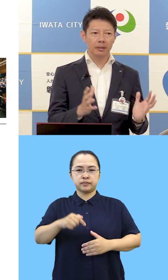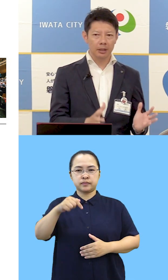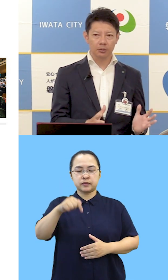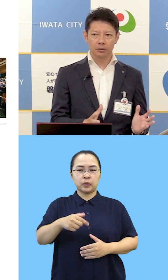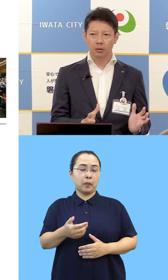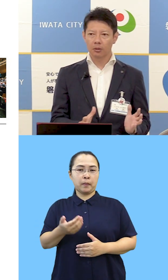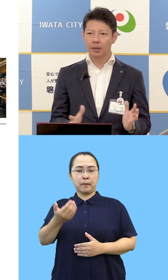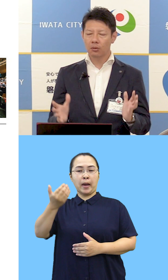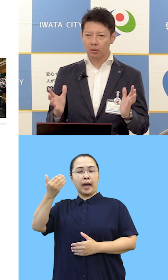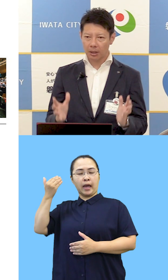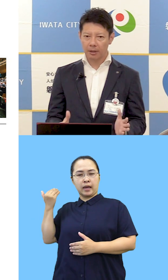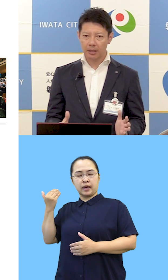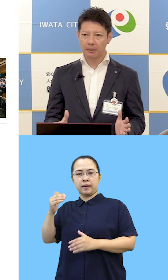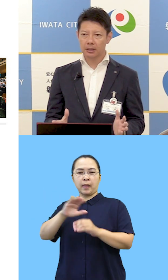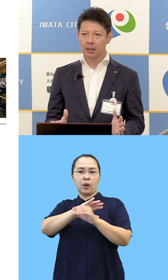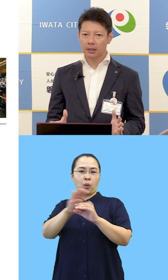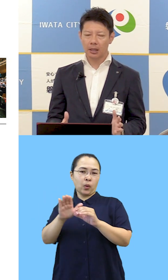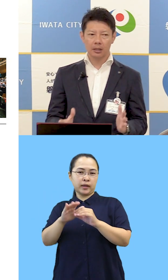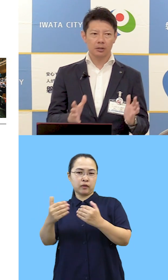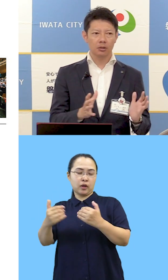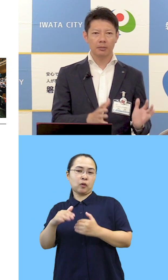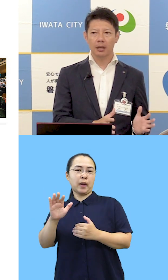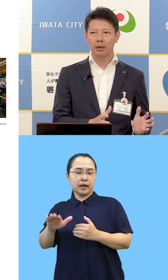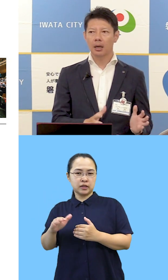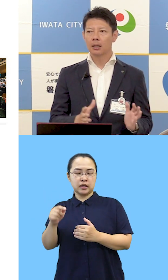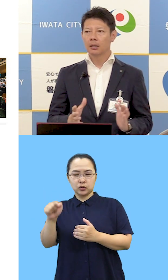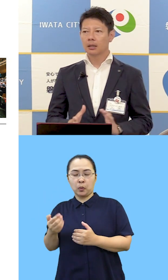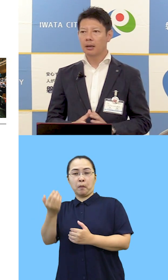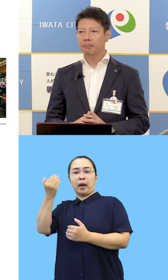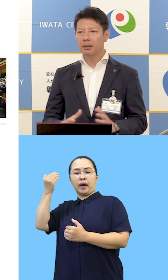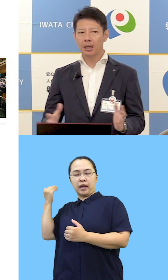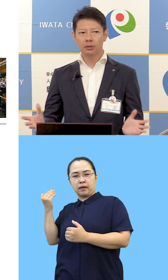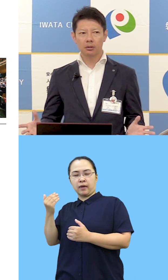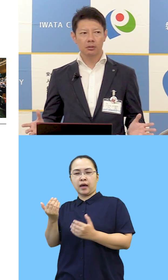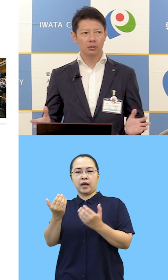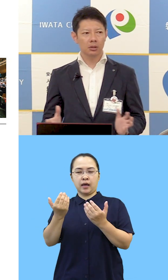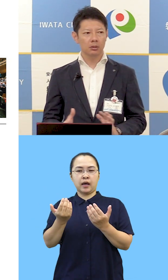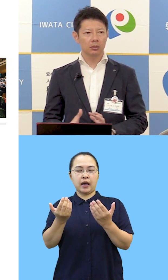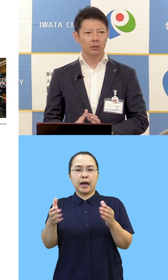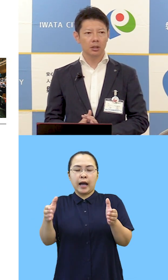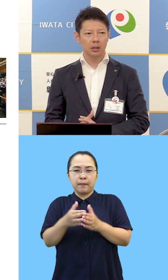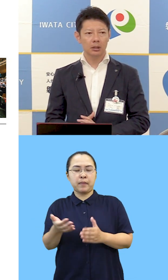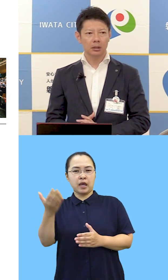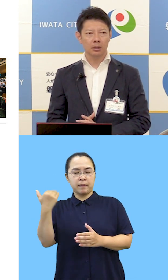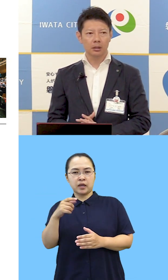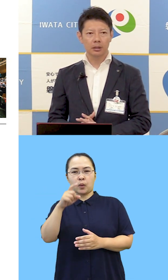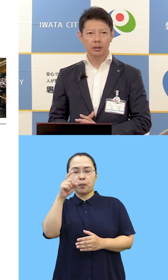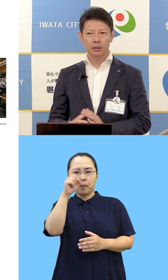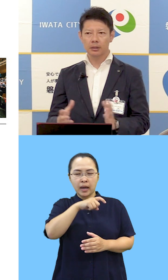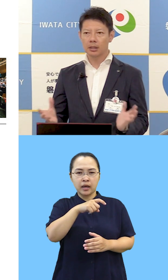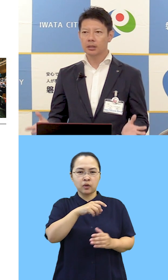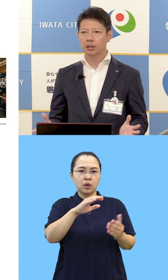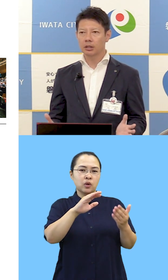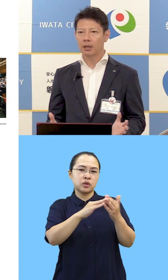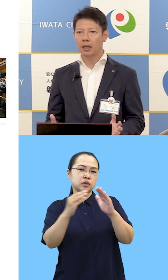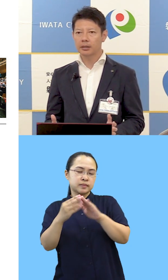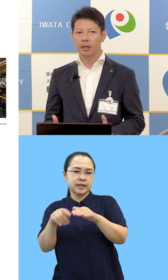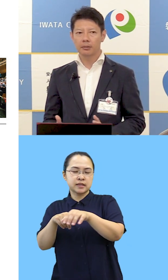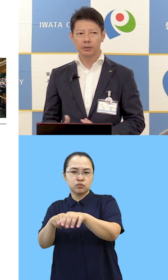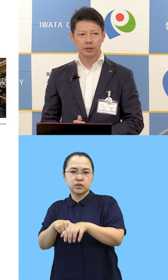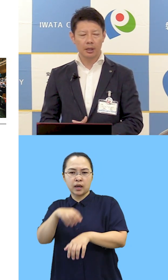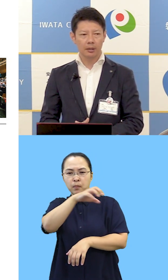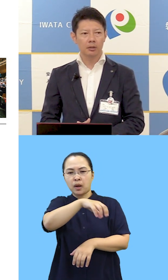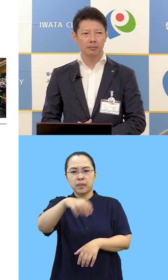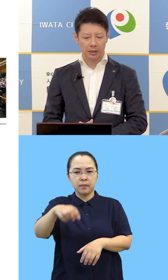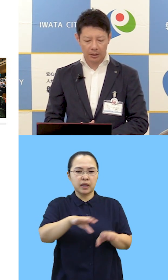その前まではというと、コロナもありましたが、さらにその前は合併前の旧町村ごとに成人式は開